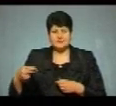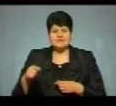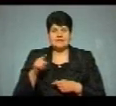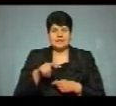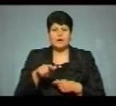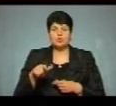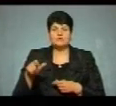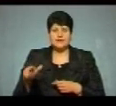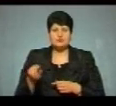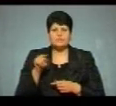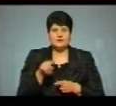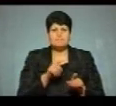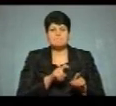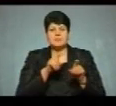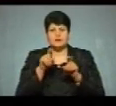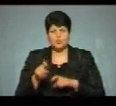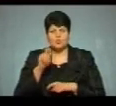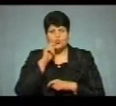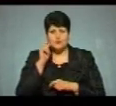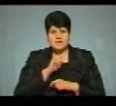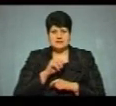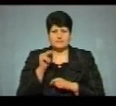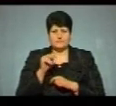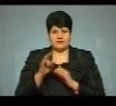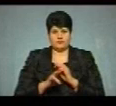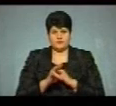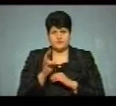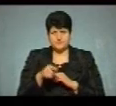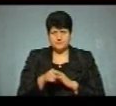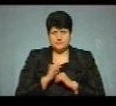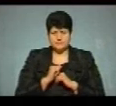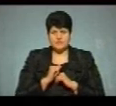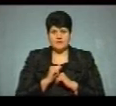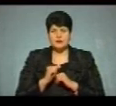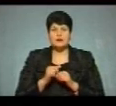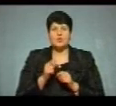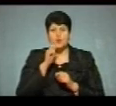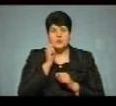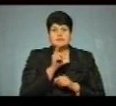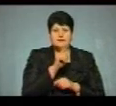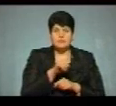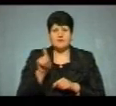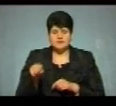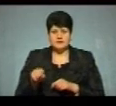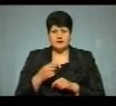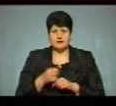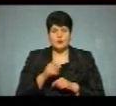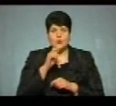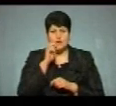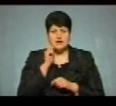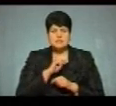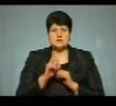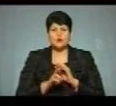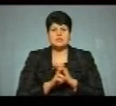людей, щоб вони переходили до української церкви. От то та українська і та українська, але до української